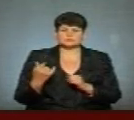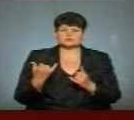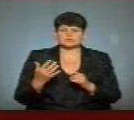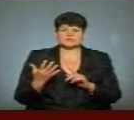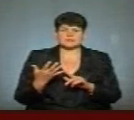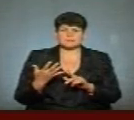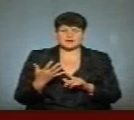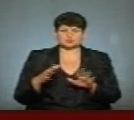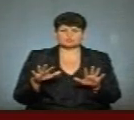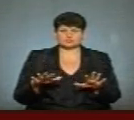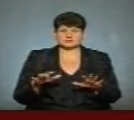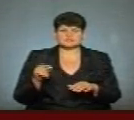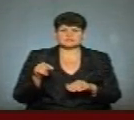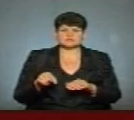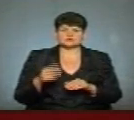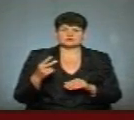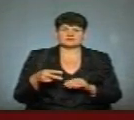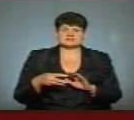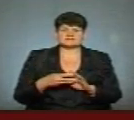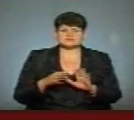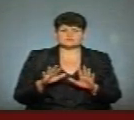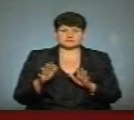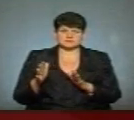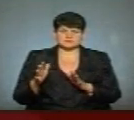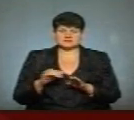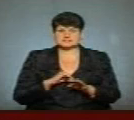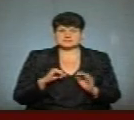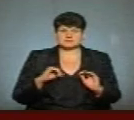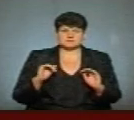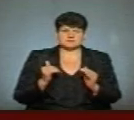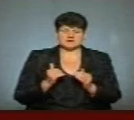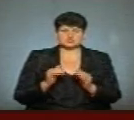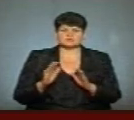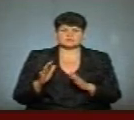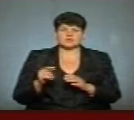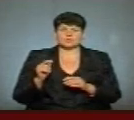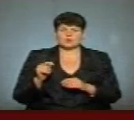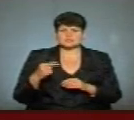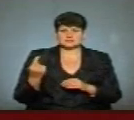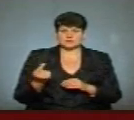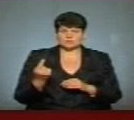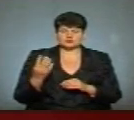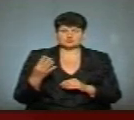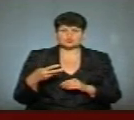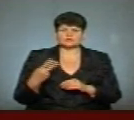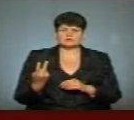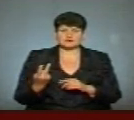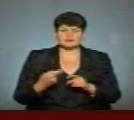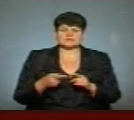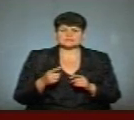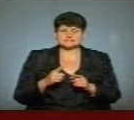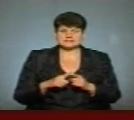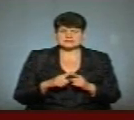на п'ятому місці – 1028 випадків. Найменше випадків у Луганській області – 42. Це дані